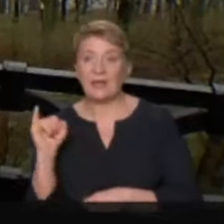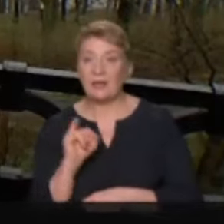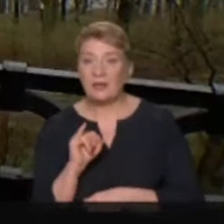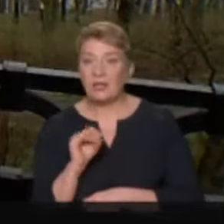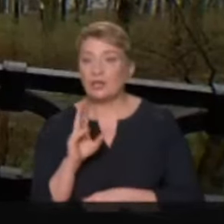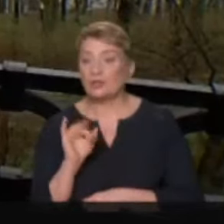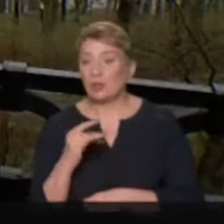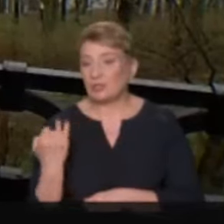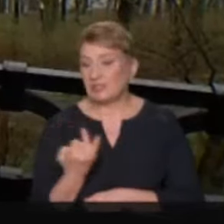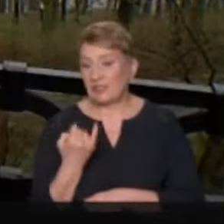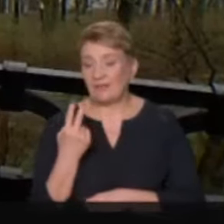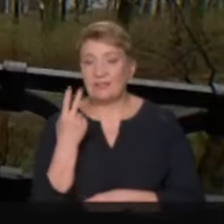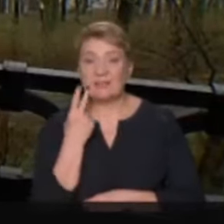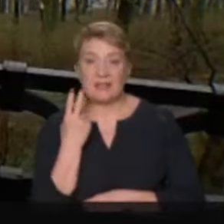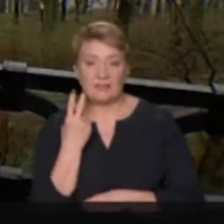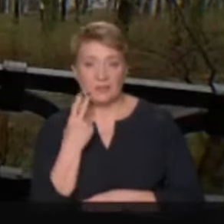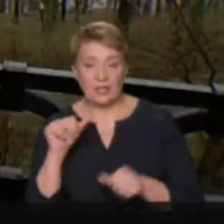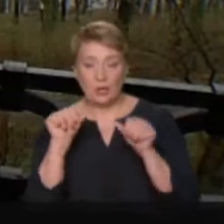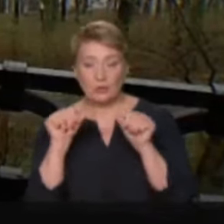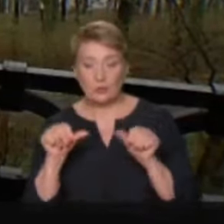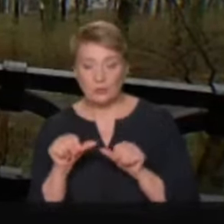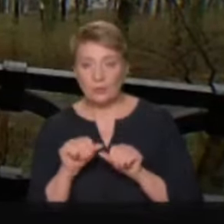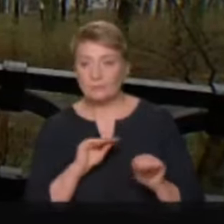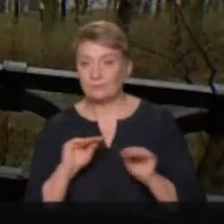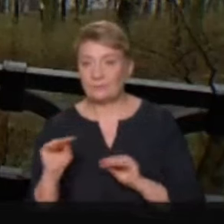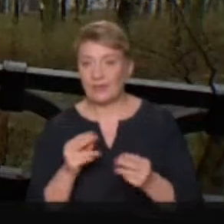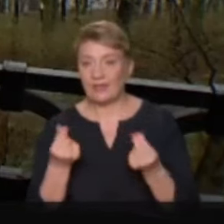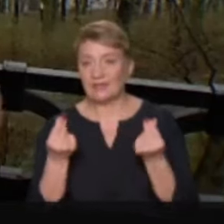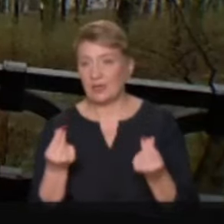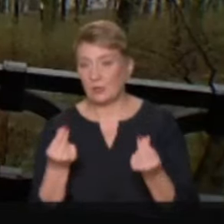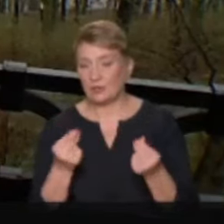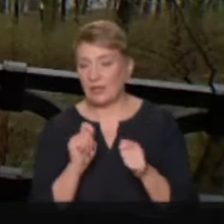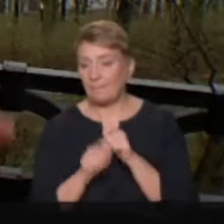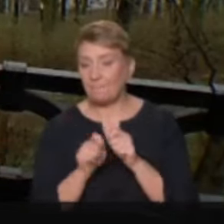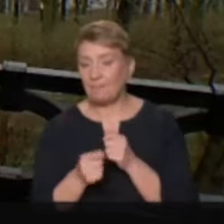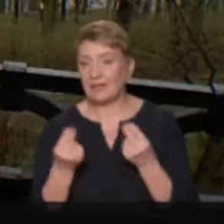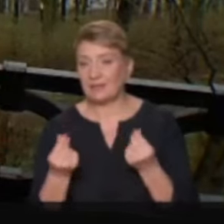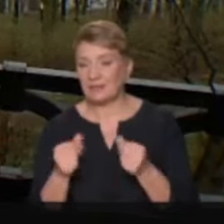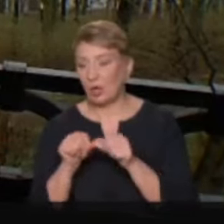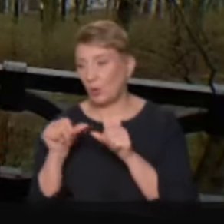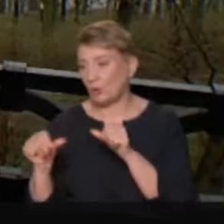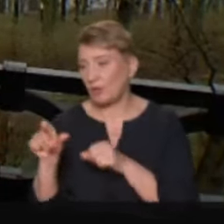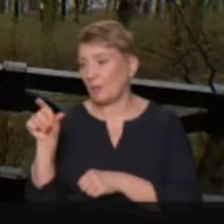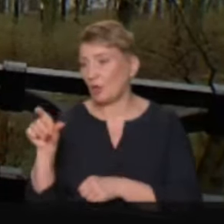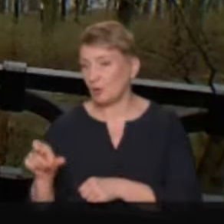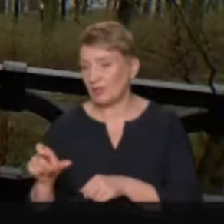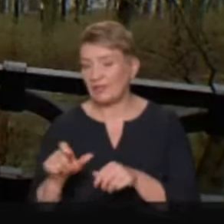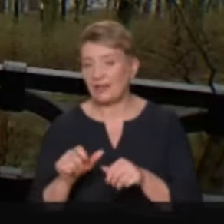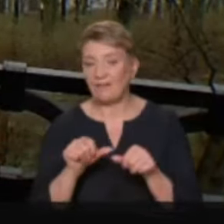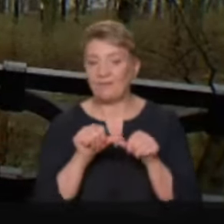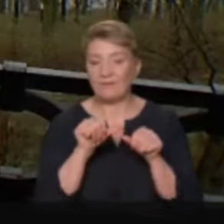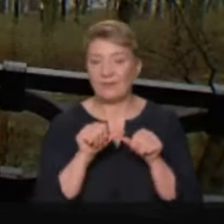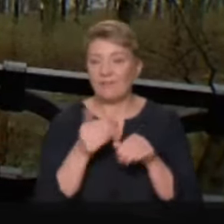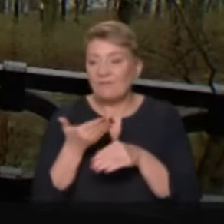цікаво, завжди скульптури встановлюють за кошти меценатів. Окрема людина виділяє гроші. Зараз